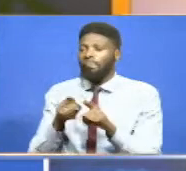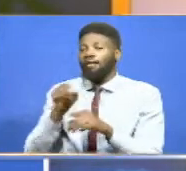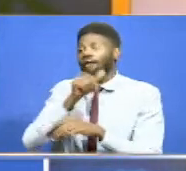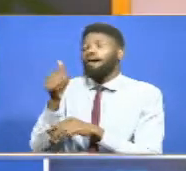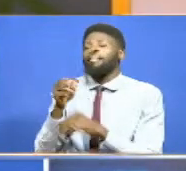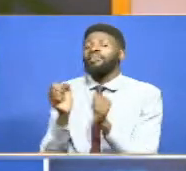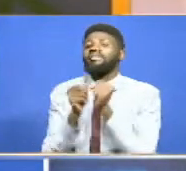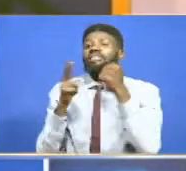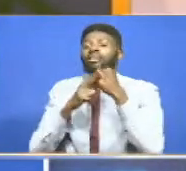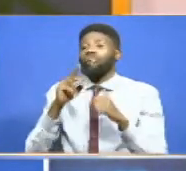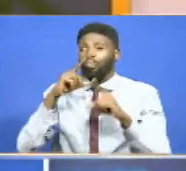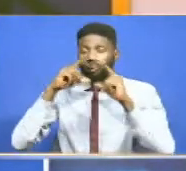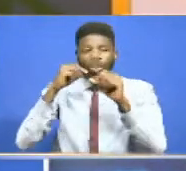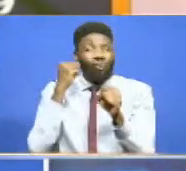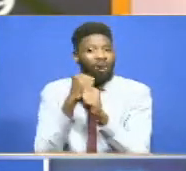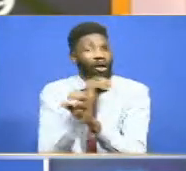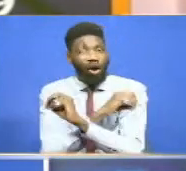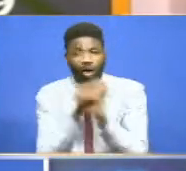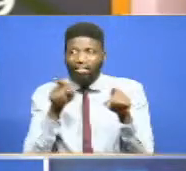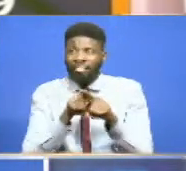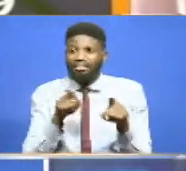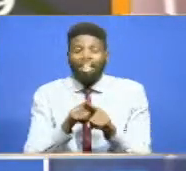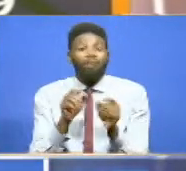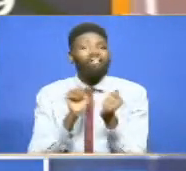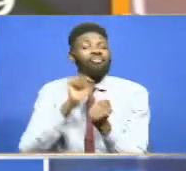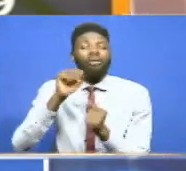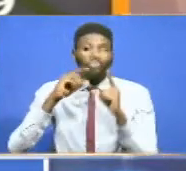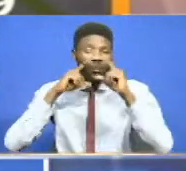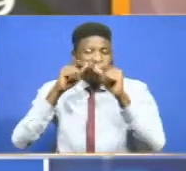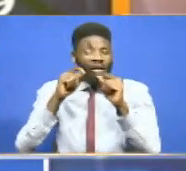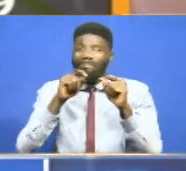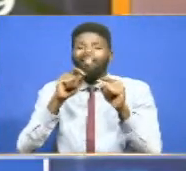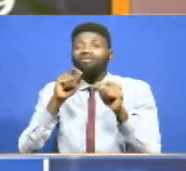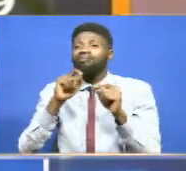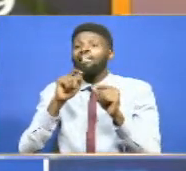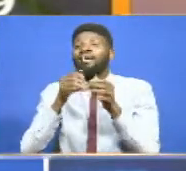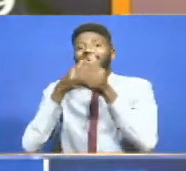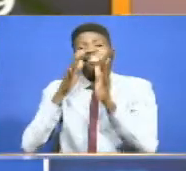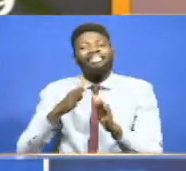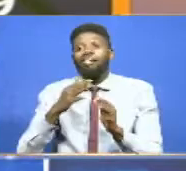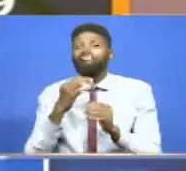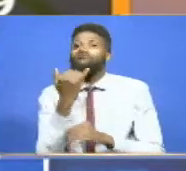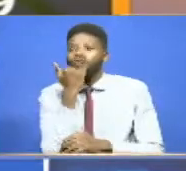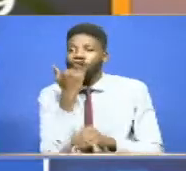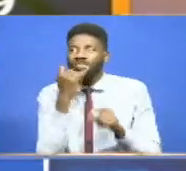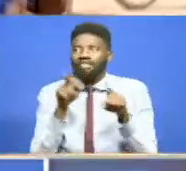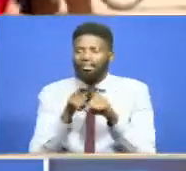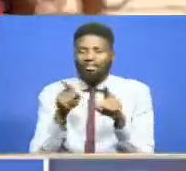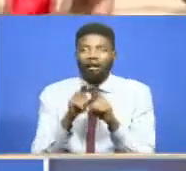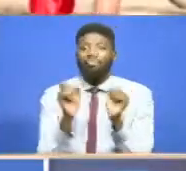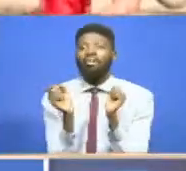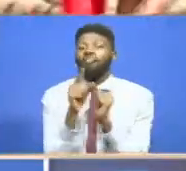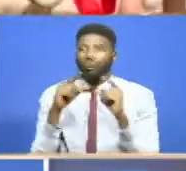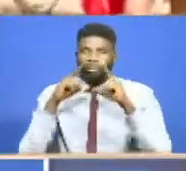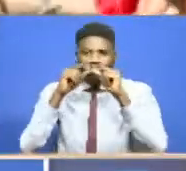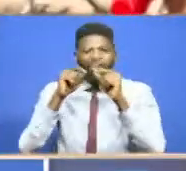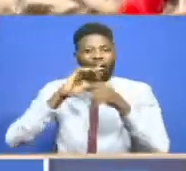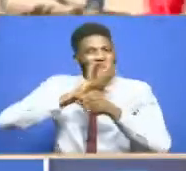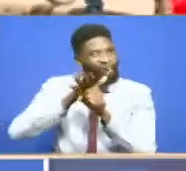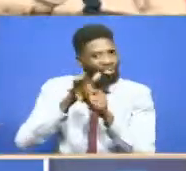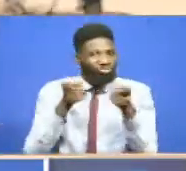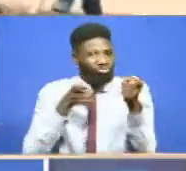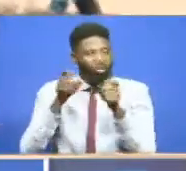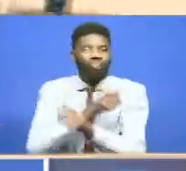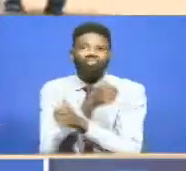15% wakisema ni usimamizi mbaya, na 11% wakisema janga la COVID halijashughulikiwa vyema. 48% ya